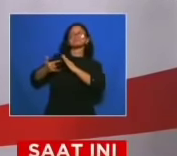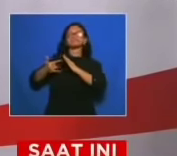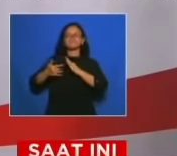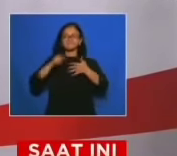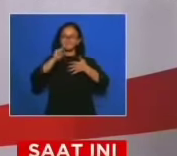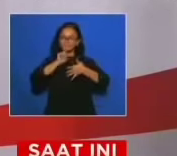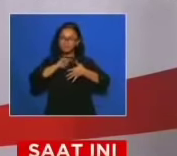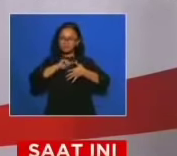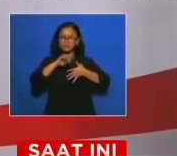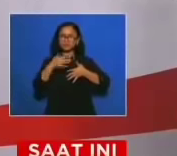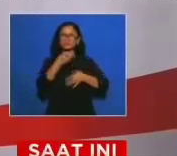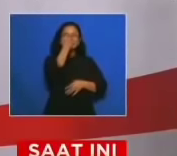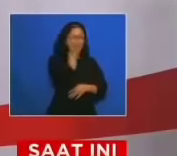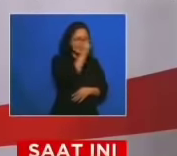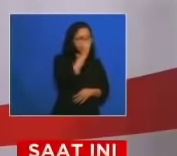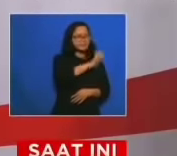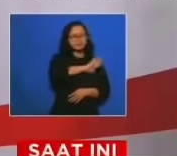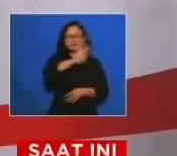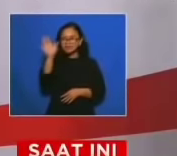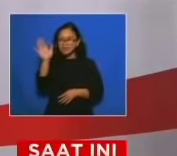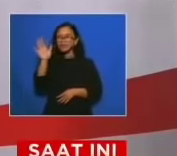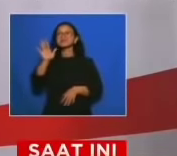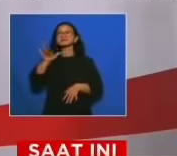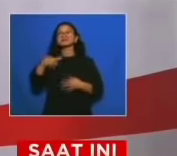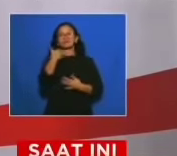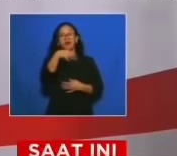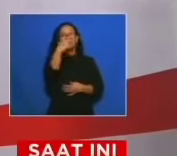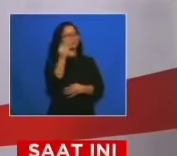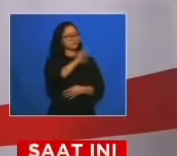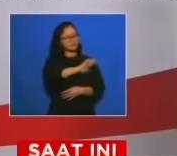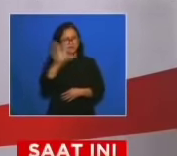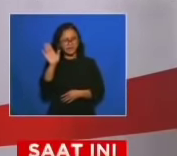patuhi untuk tidak bepergian, termasuk pulang kampung.